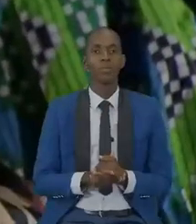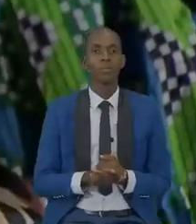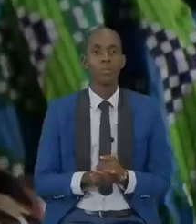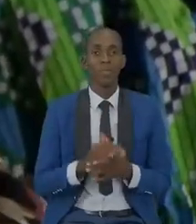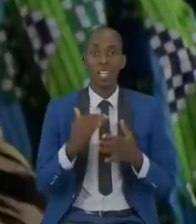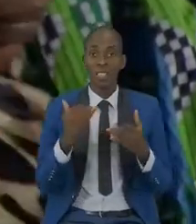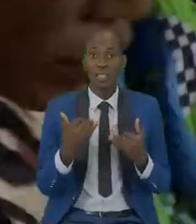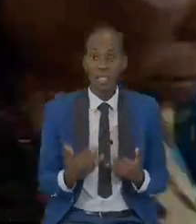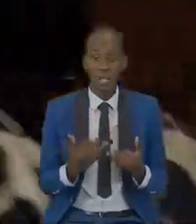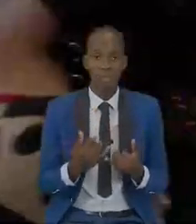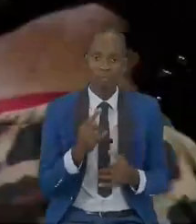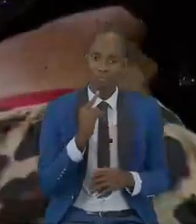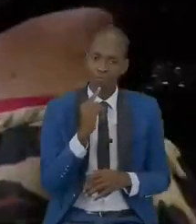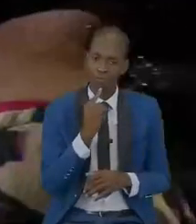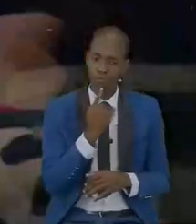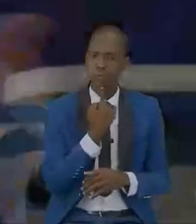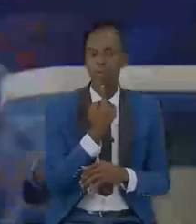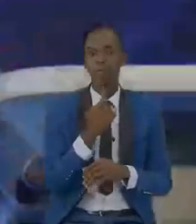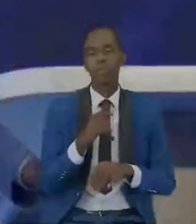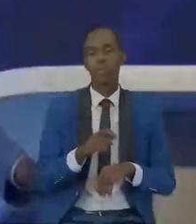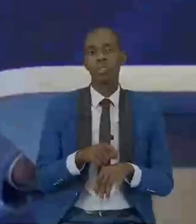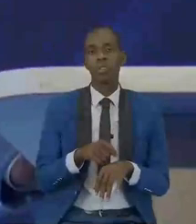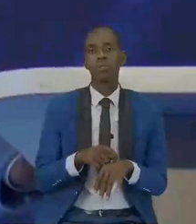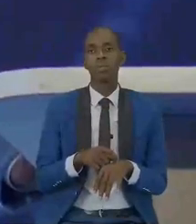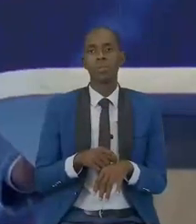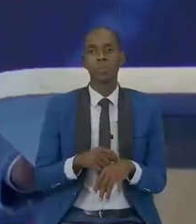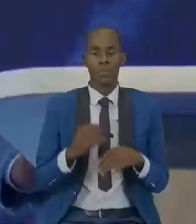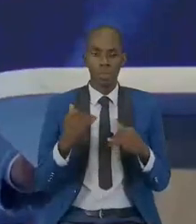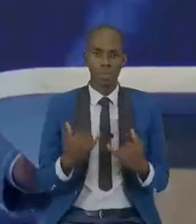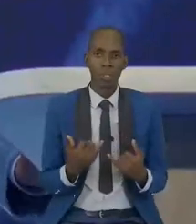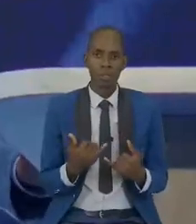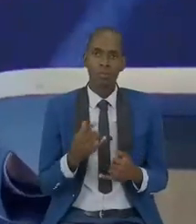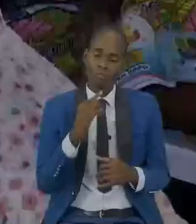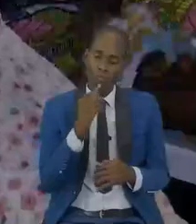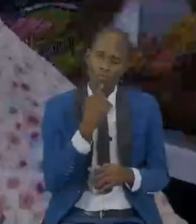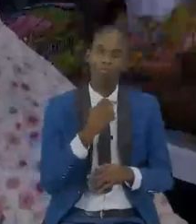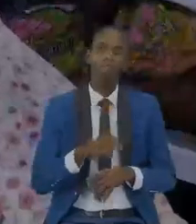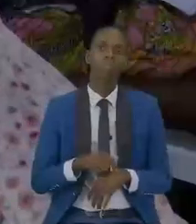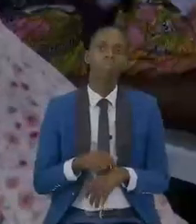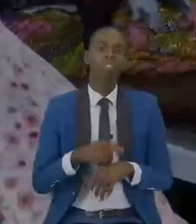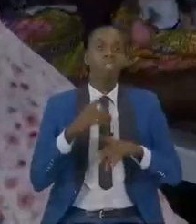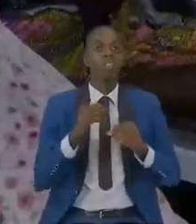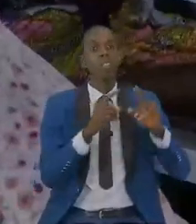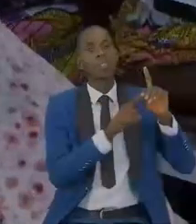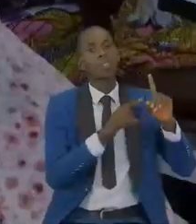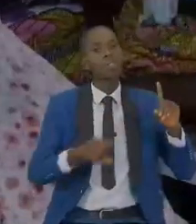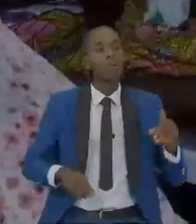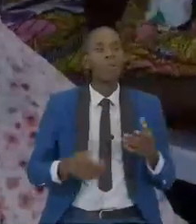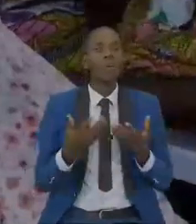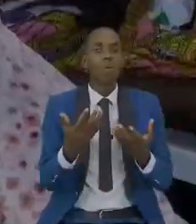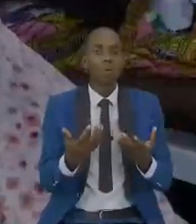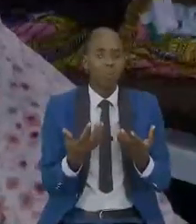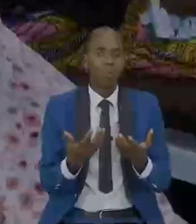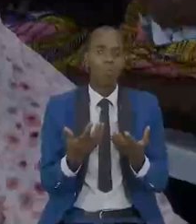ce soir au nom de Jésus-Christ. Tête baissée et les yeux fermés. Tête baissée